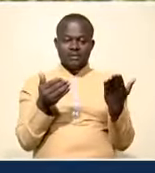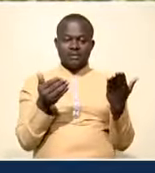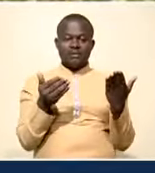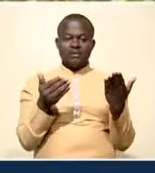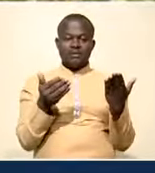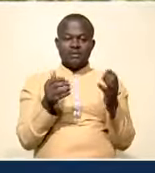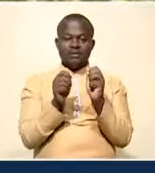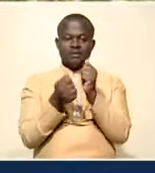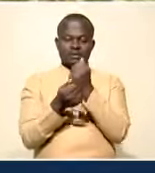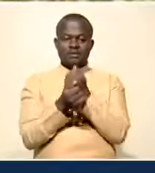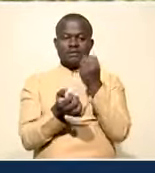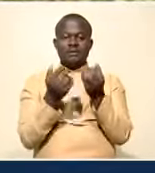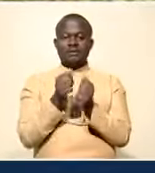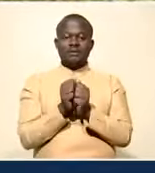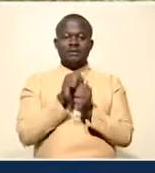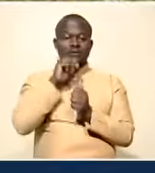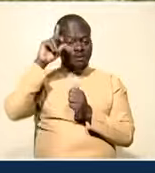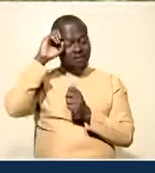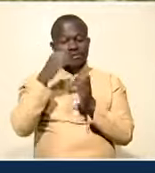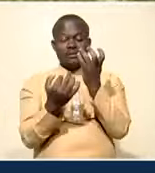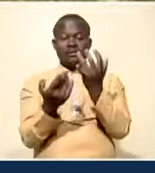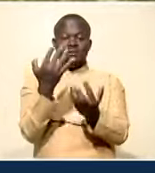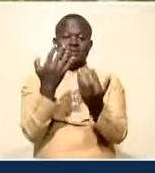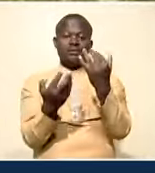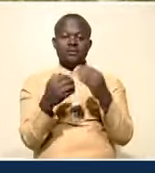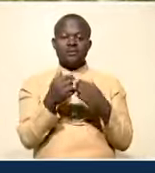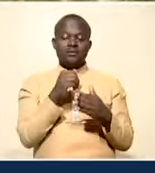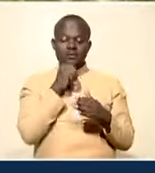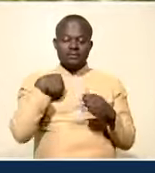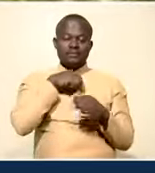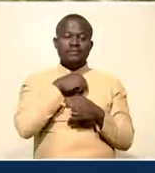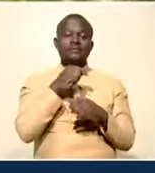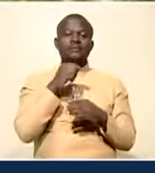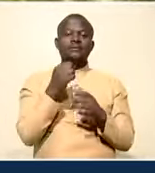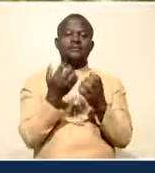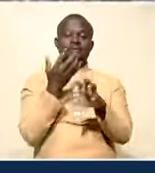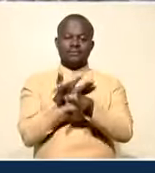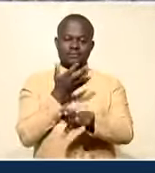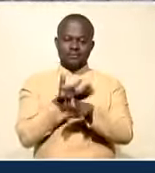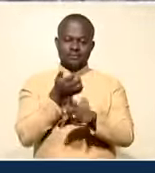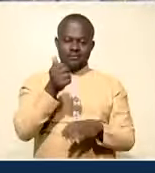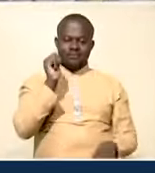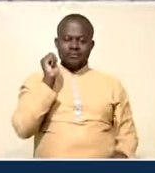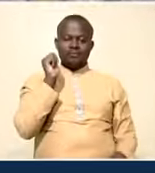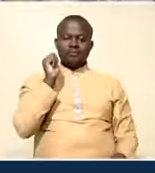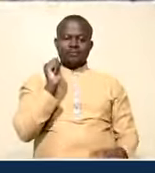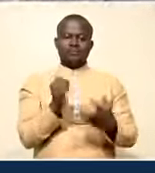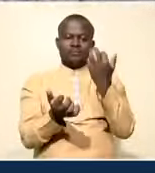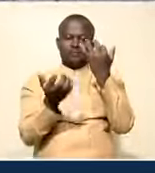urabona niri yabaye amakara ntugire ngo ni igihuru gishye utabitwa gutwara ibintu nabi na mabuye yaka nyirizina